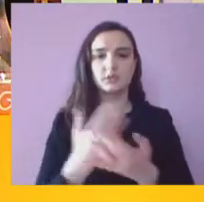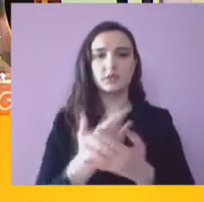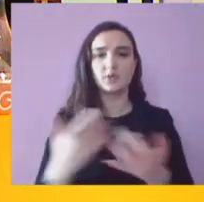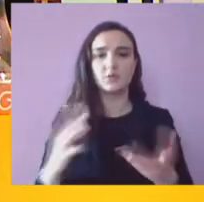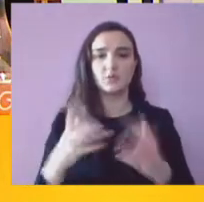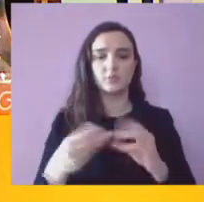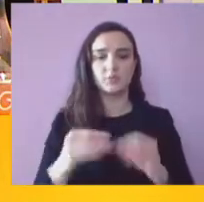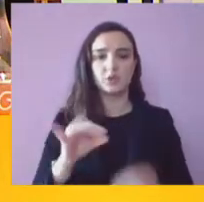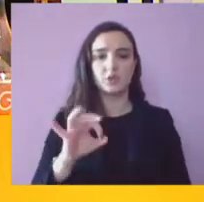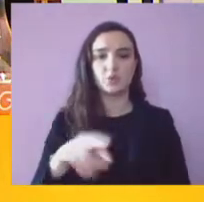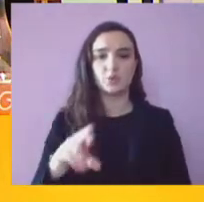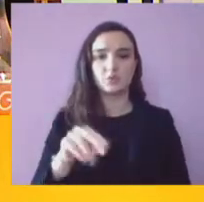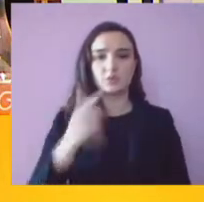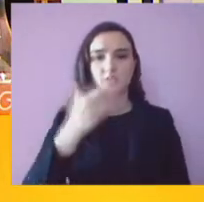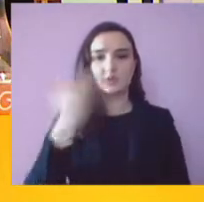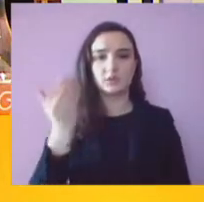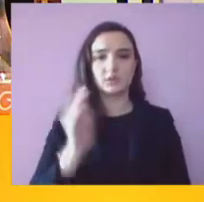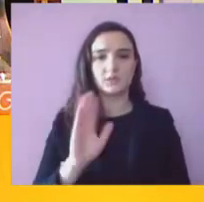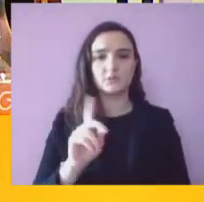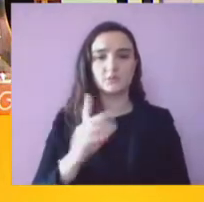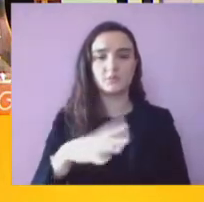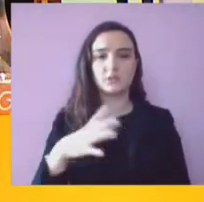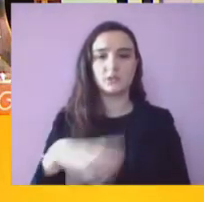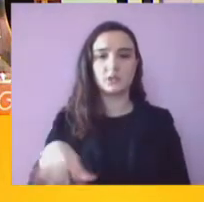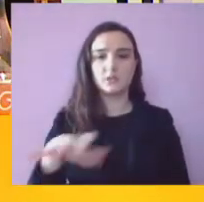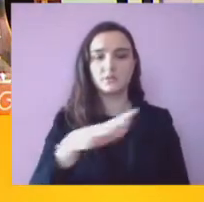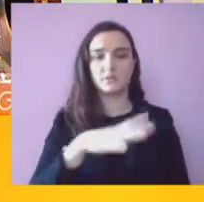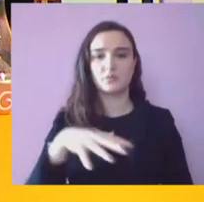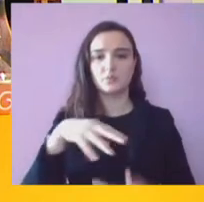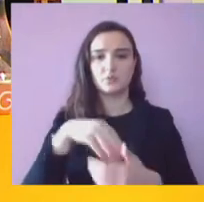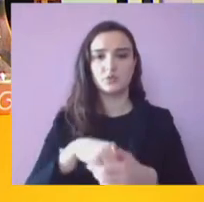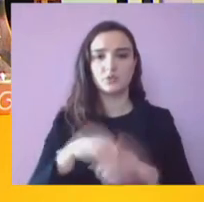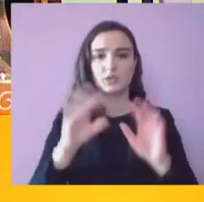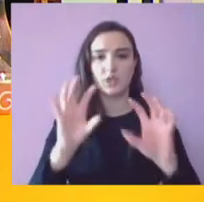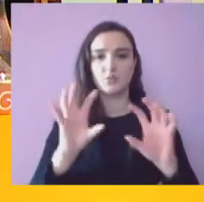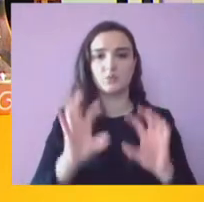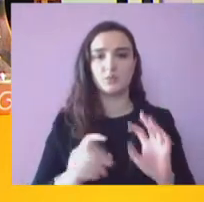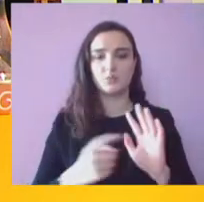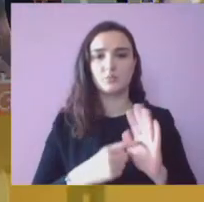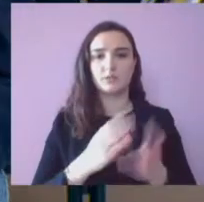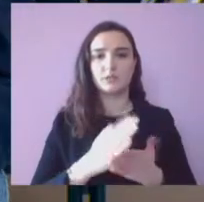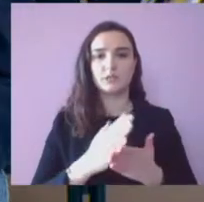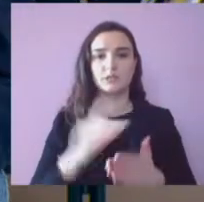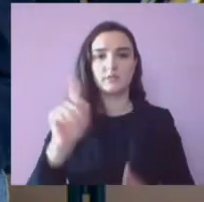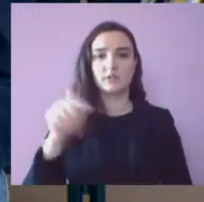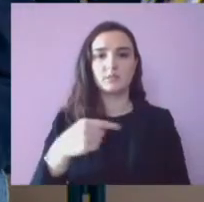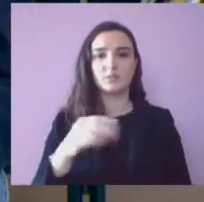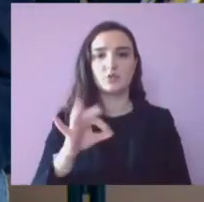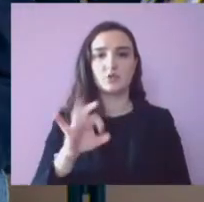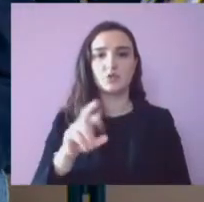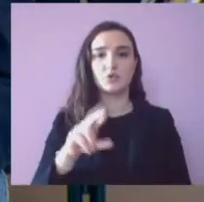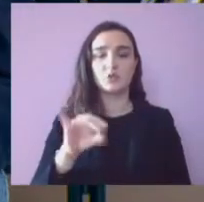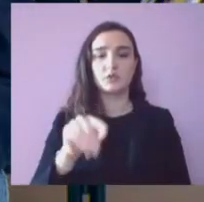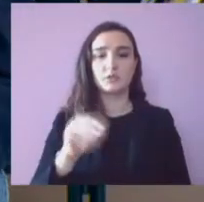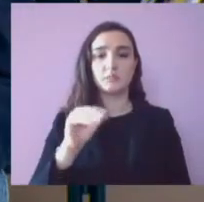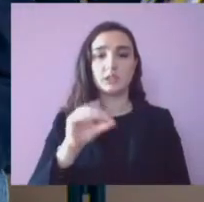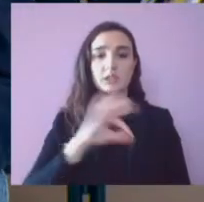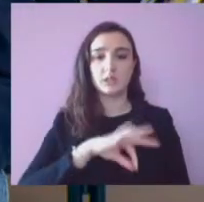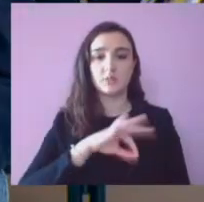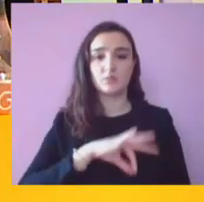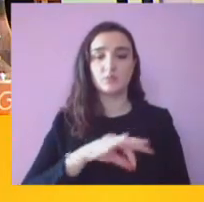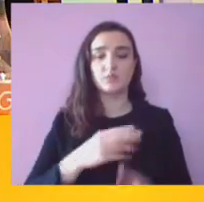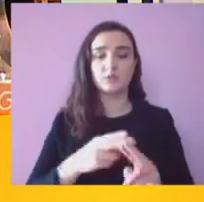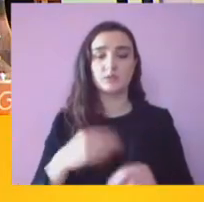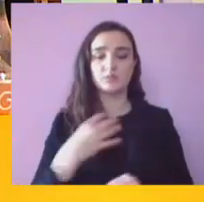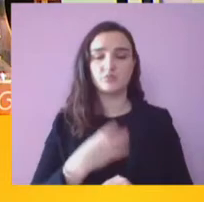არ დაგავიწყდეთ, რომ საქართველოში კანონმდებლობით არის სავალდებულო იოდიზირებული მარილის გამოყენება და ესეც